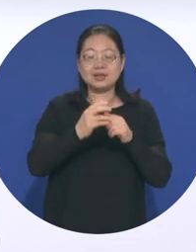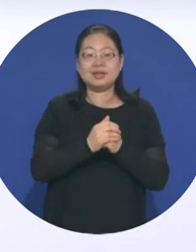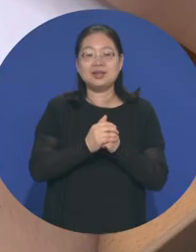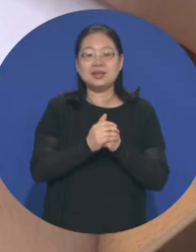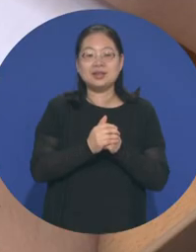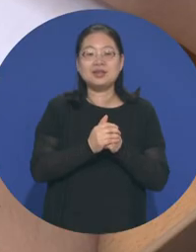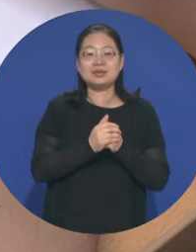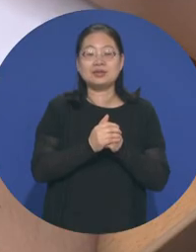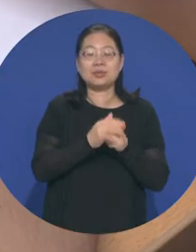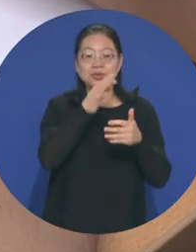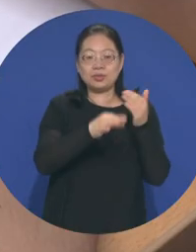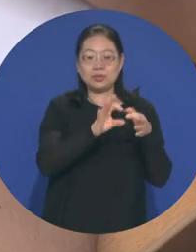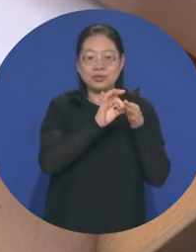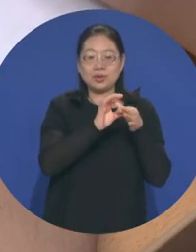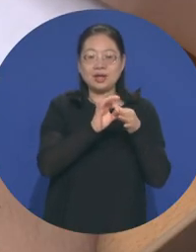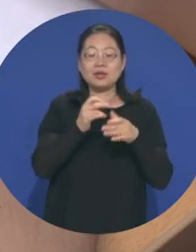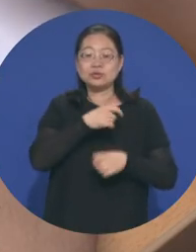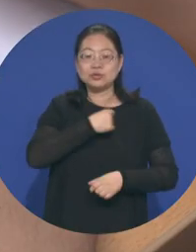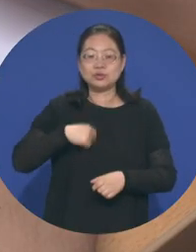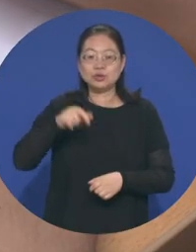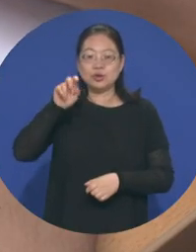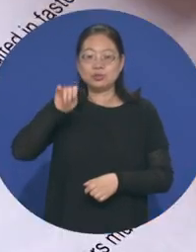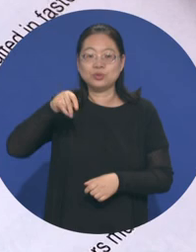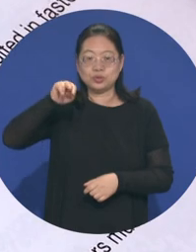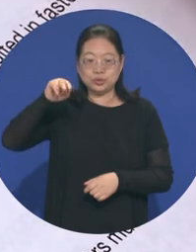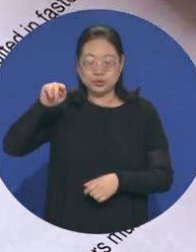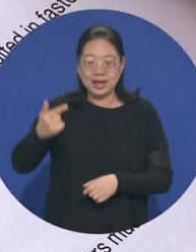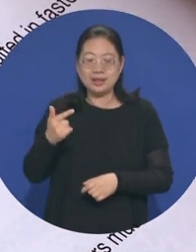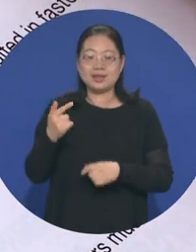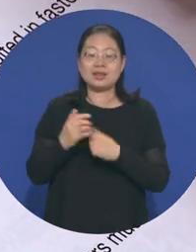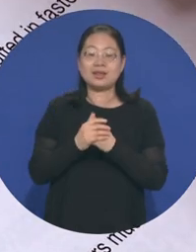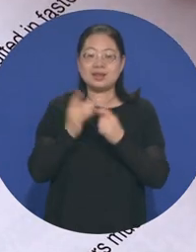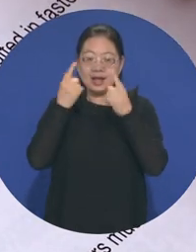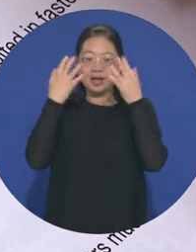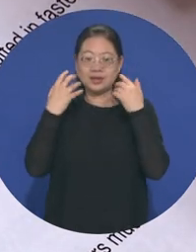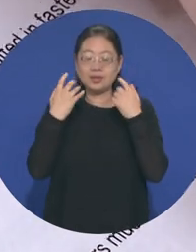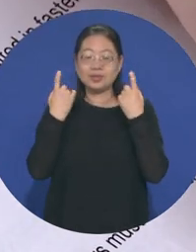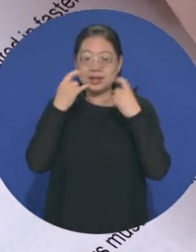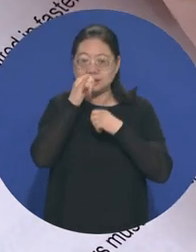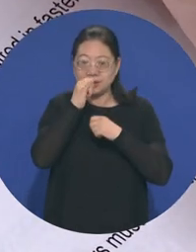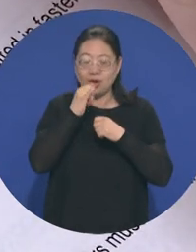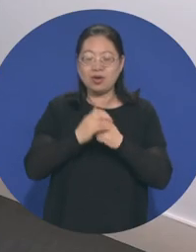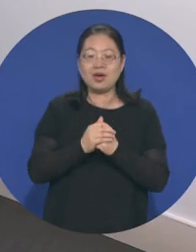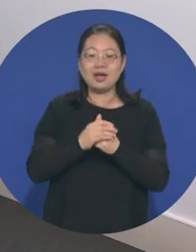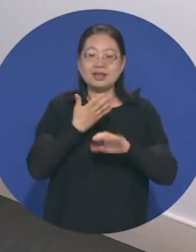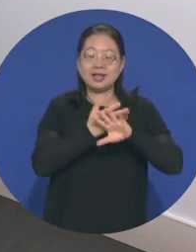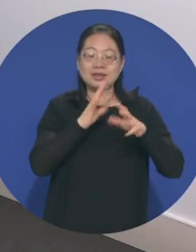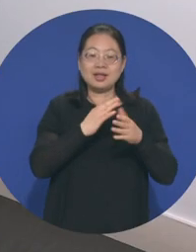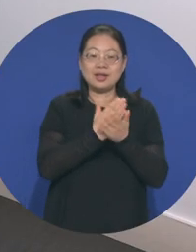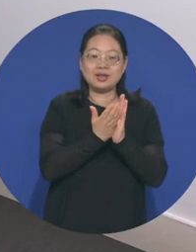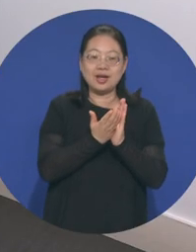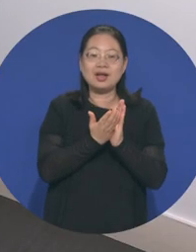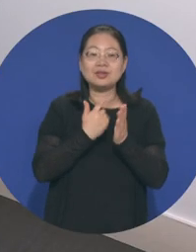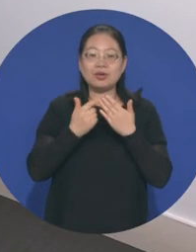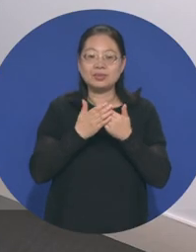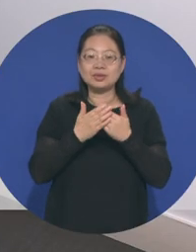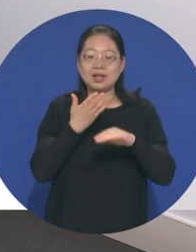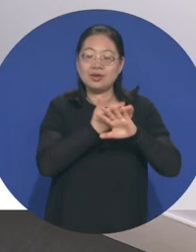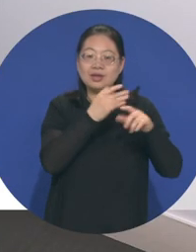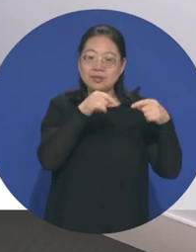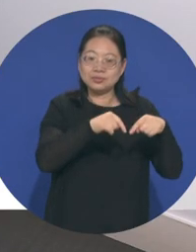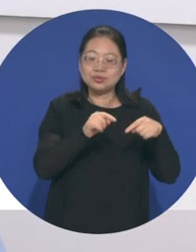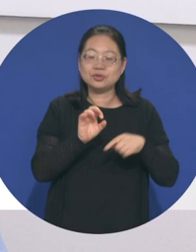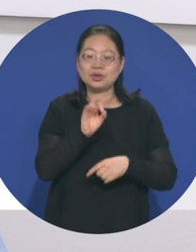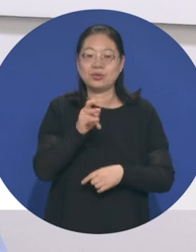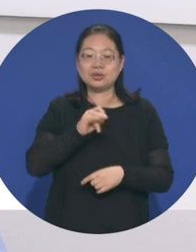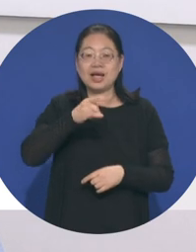부단대학교에서의 교육연수 기회를 잡았습니다. 해외에서의 다양한 경험은 외무영사관이라는 새로운 꿈을 갖게 해주었습니다. 내가